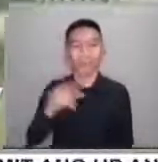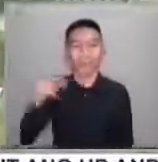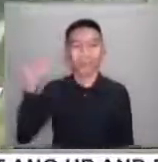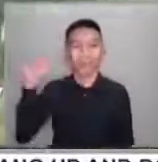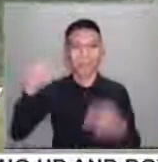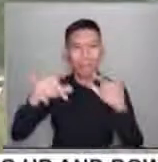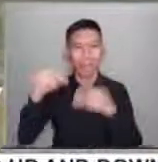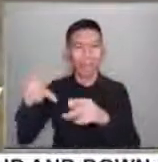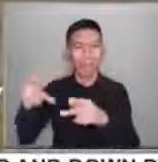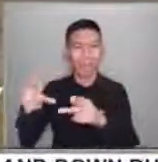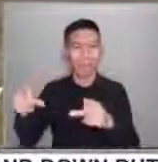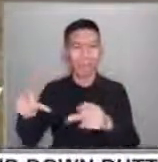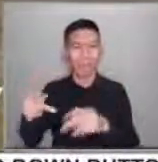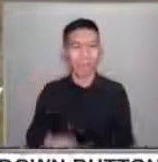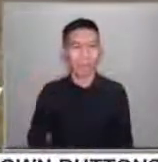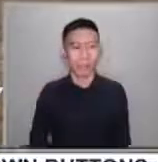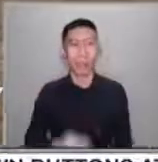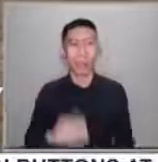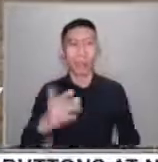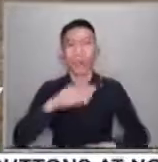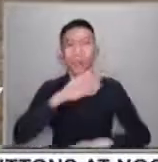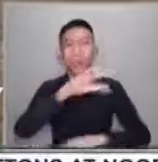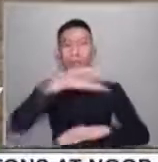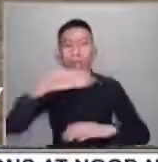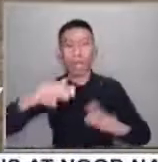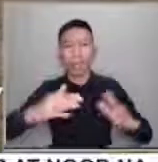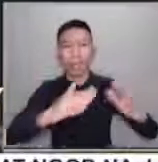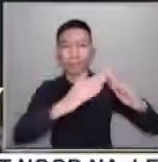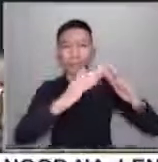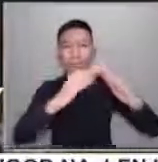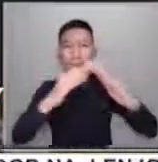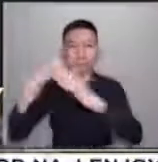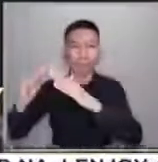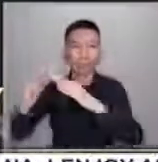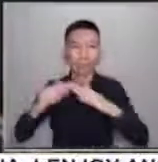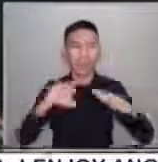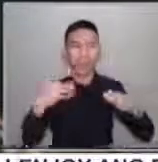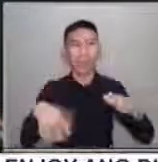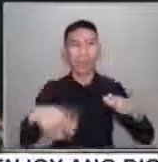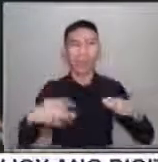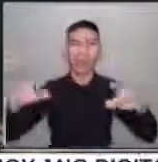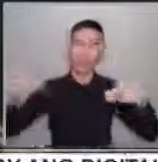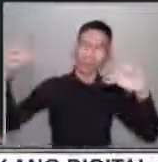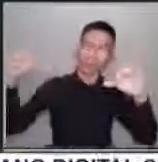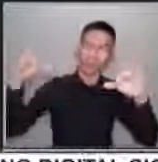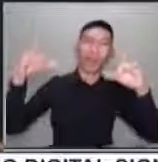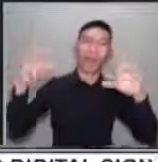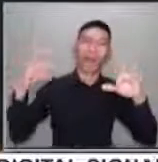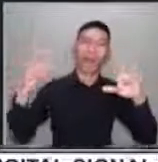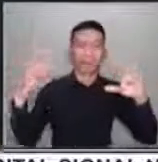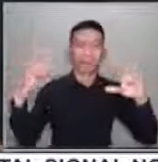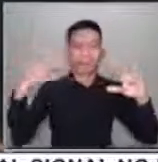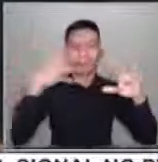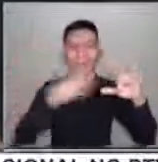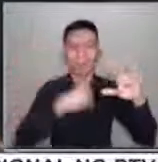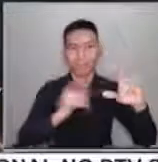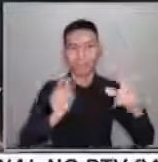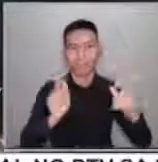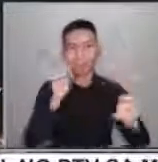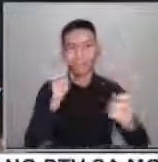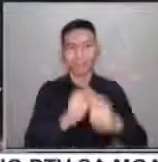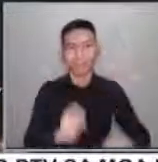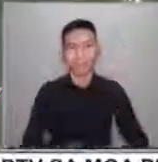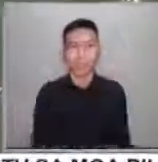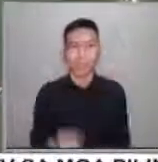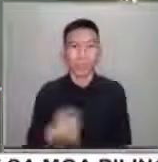pati na ang bundok Arayat, naging picture perfect ang terminal. Pagpasok ko po, nag-picture agad ako eh. Dahil?